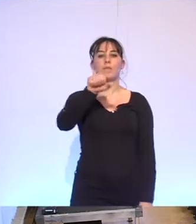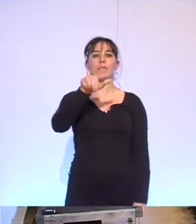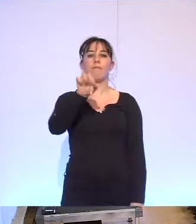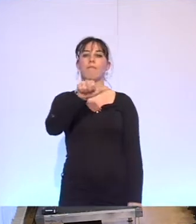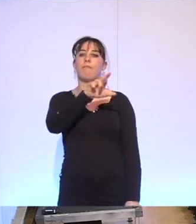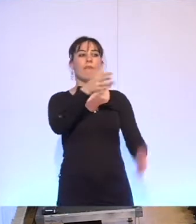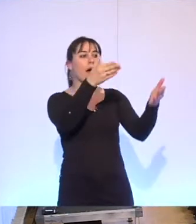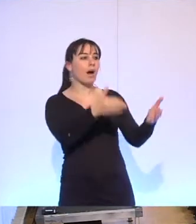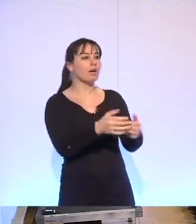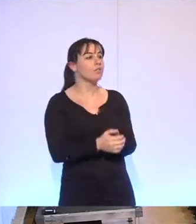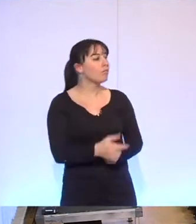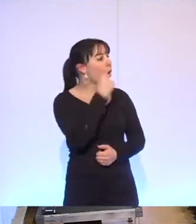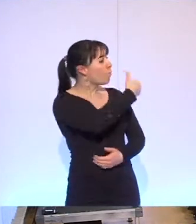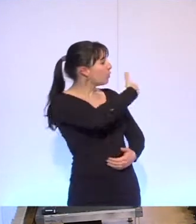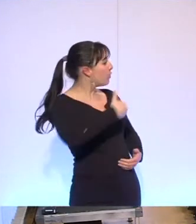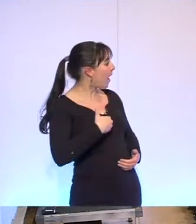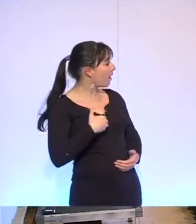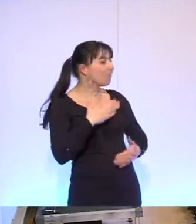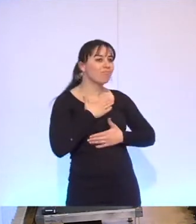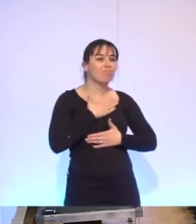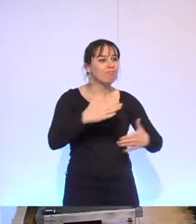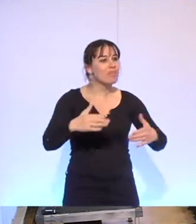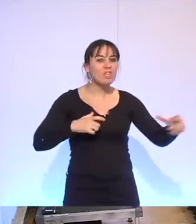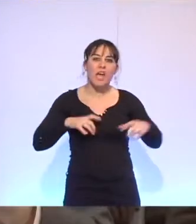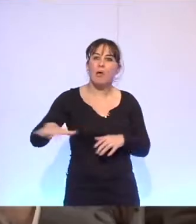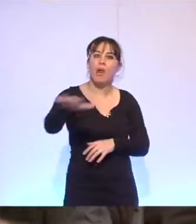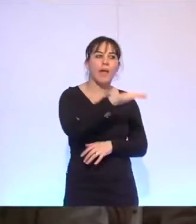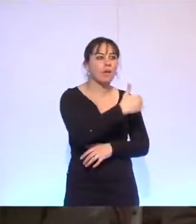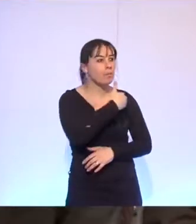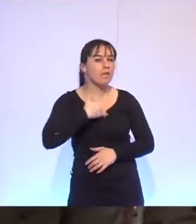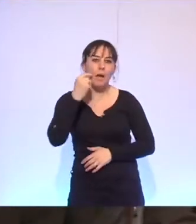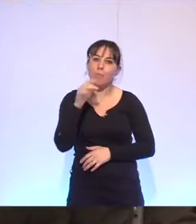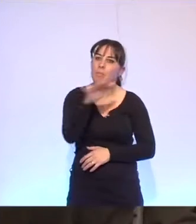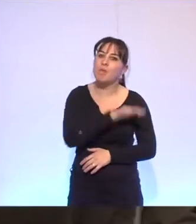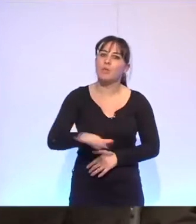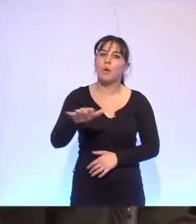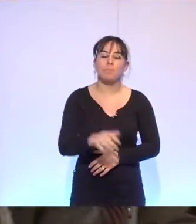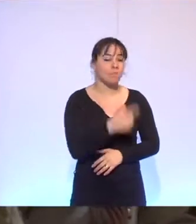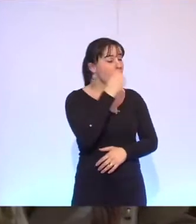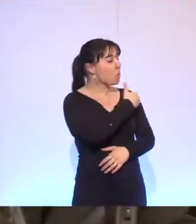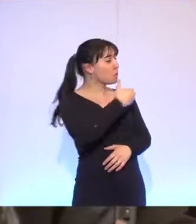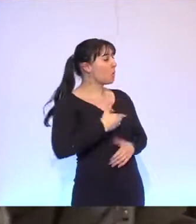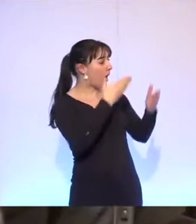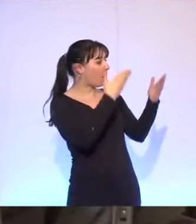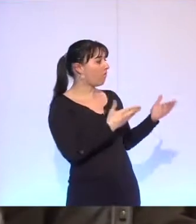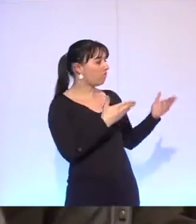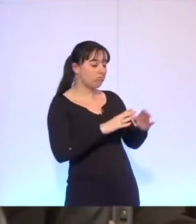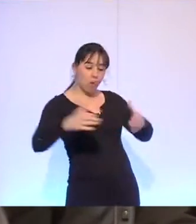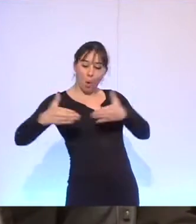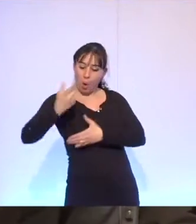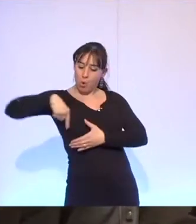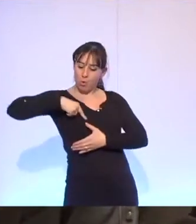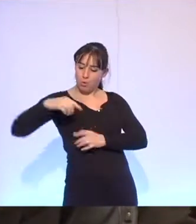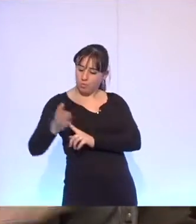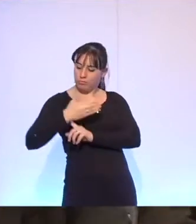Monsieur le maire, mes chers collègues, mesdames et messieurs, je tiens, monsieur le maire, avec l'ensemble du groupe que je représente